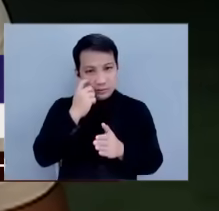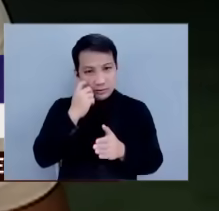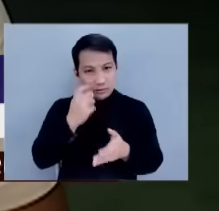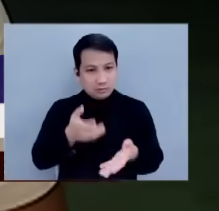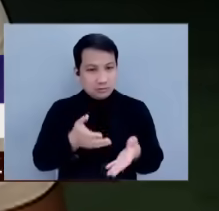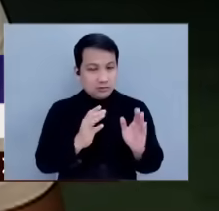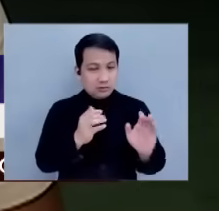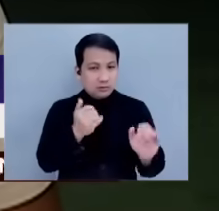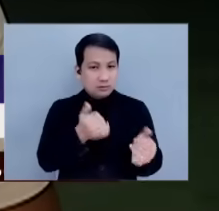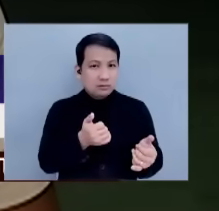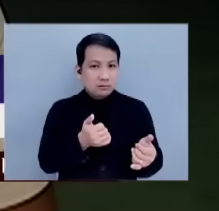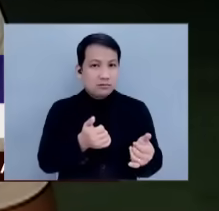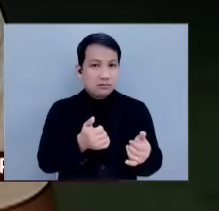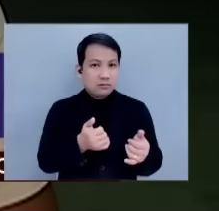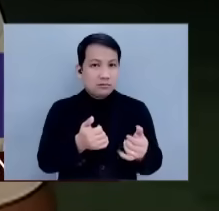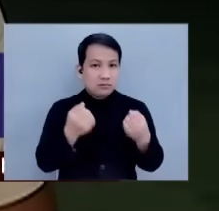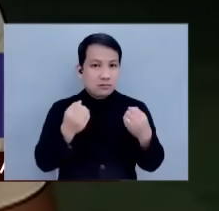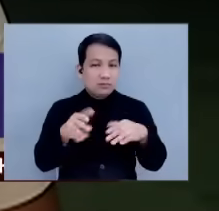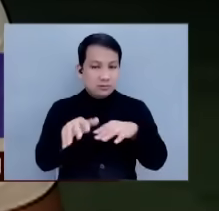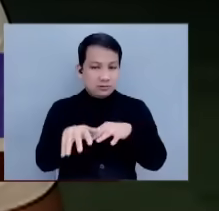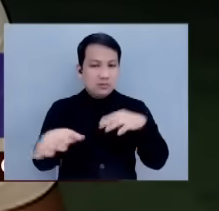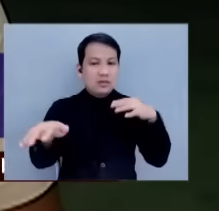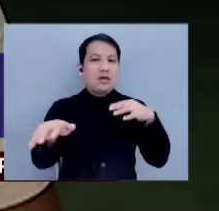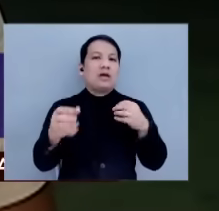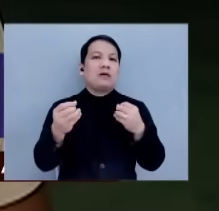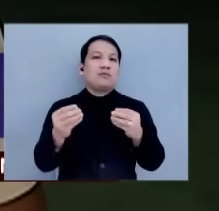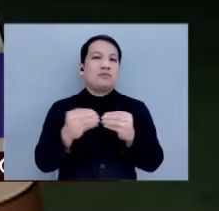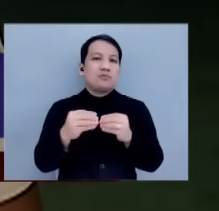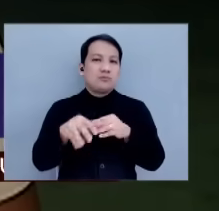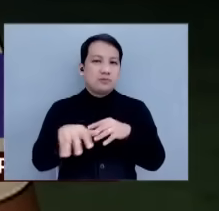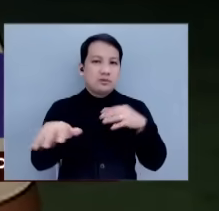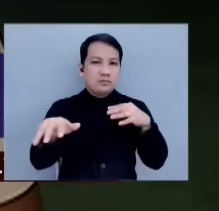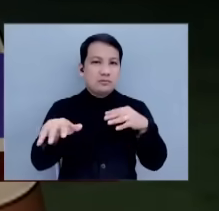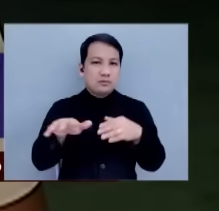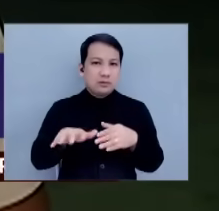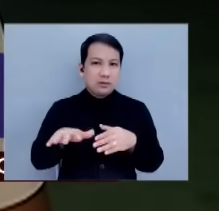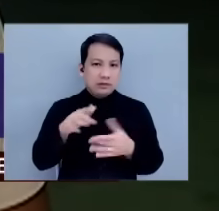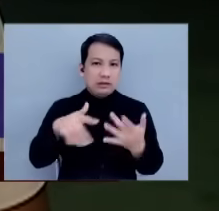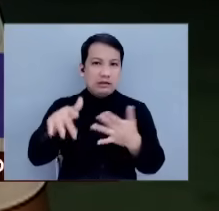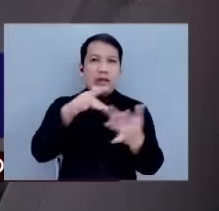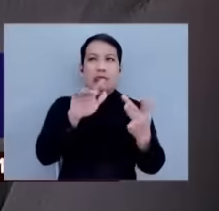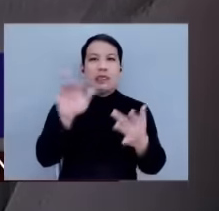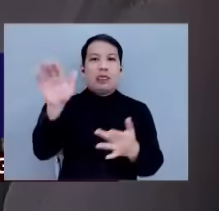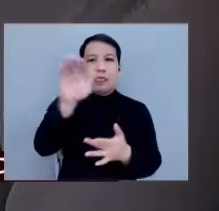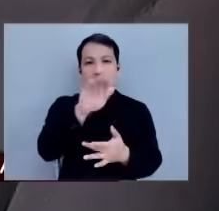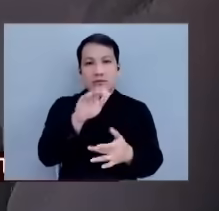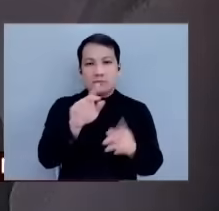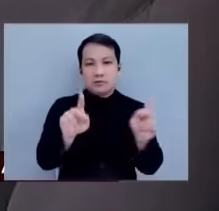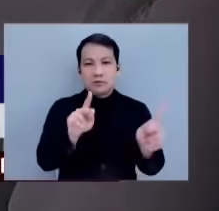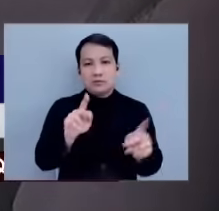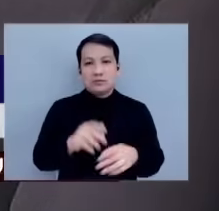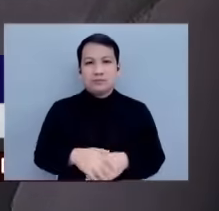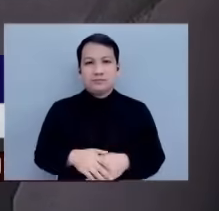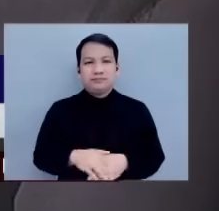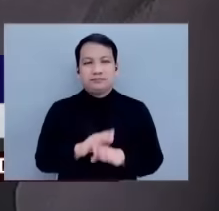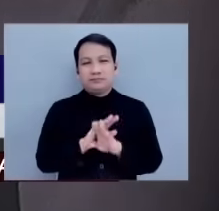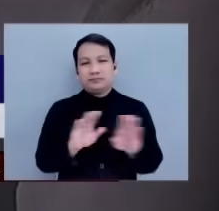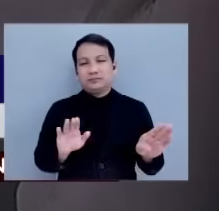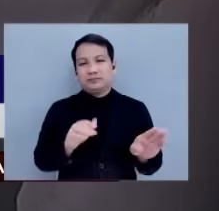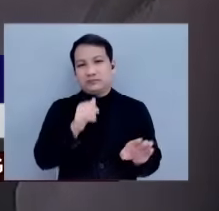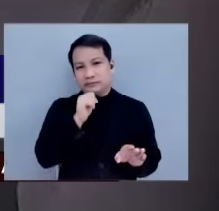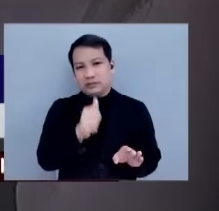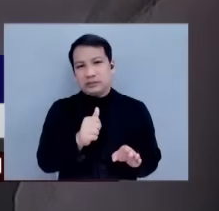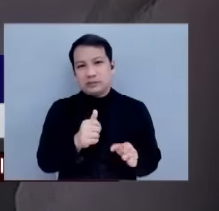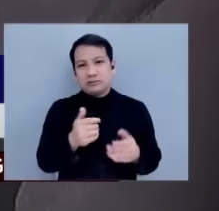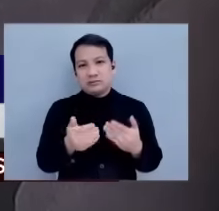ngayon Pasko, mas lalong tatraffic yan kasi ngayon igagala sila ng gagala eh. yung mga tao. Hindi naman pwede yun. Kasi halimbawa ay